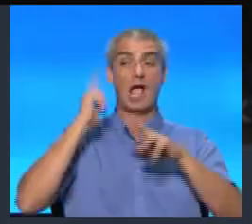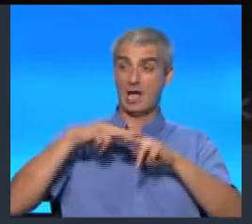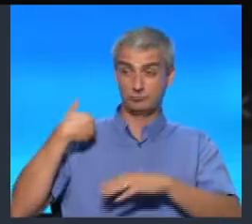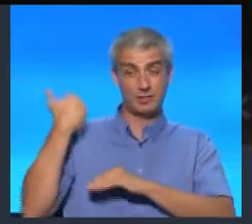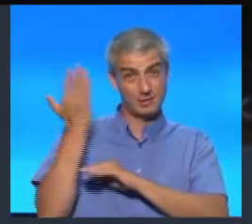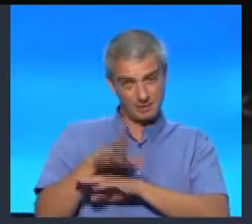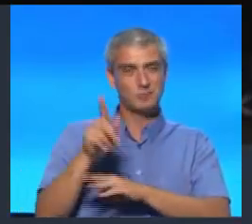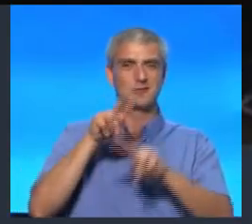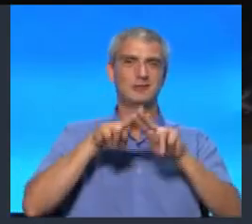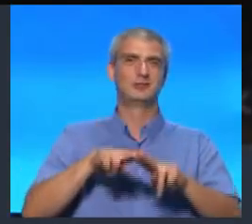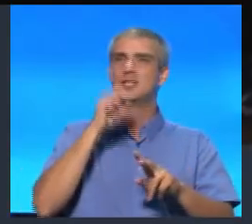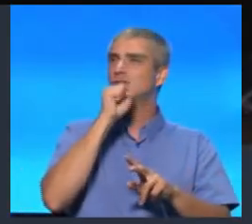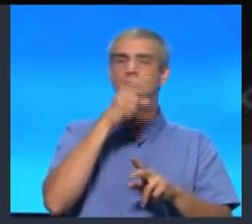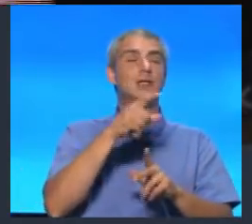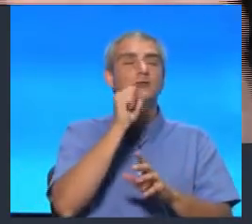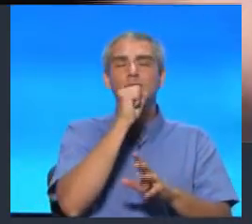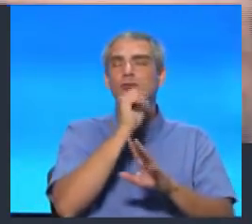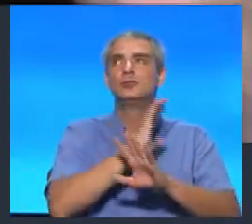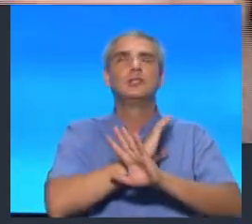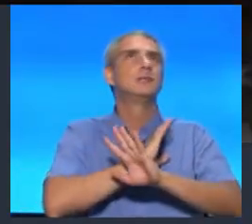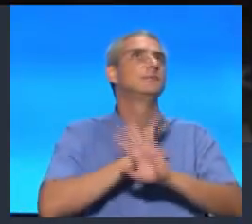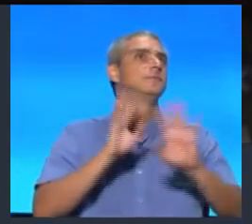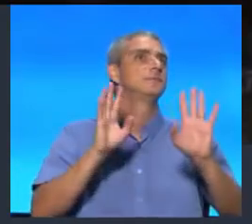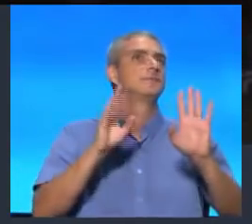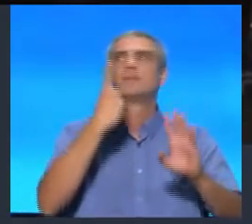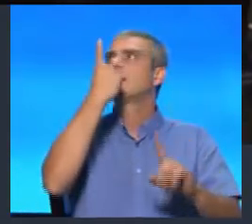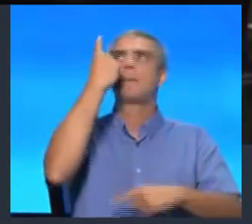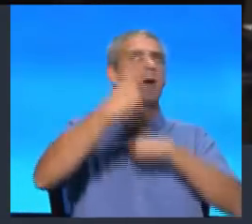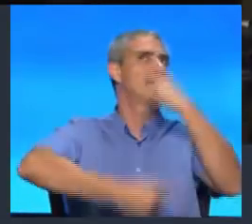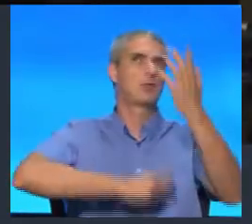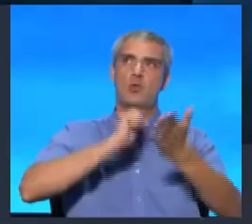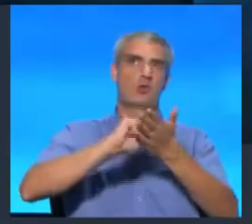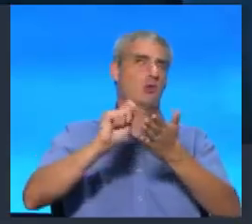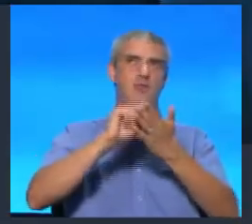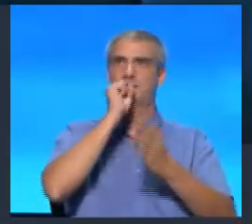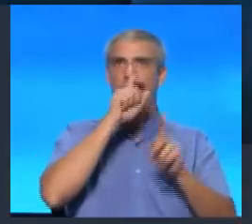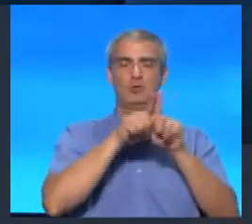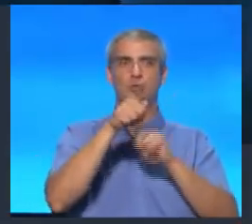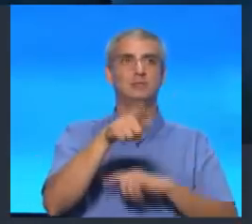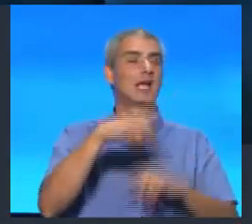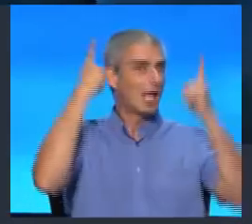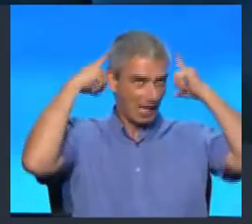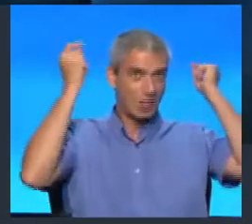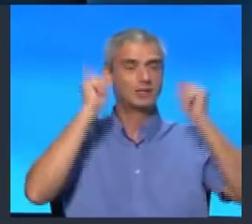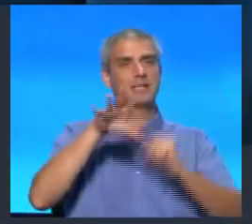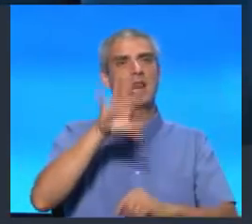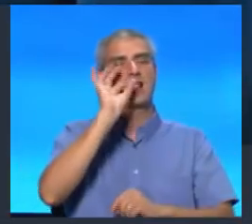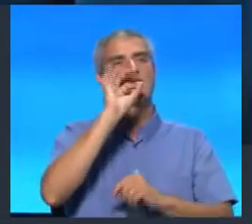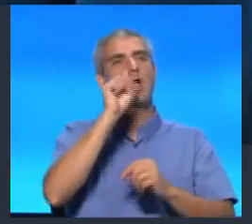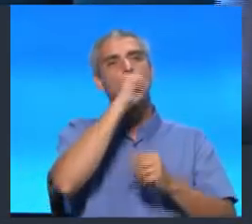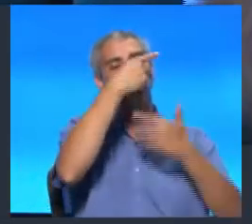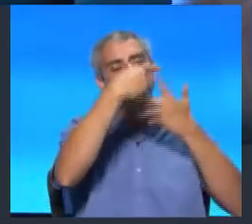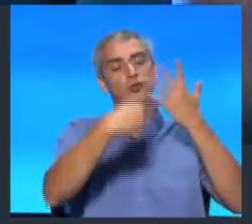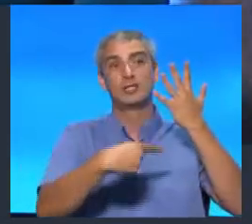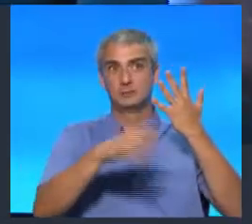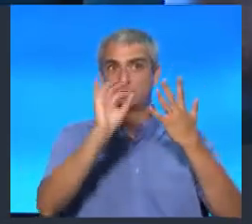הזה. פשוט שיר שפעם בדור כותבים, שדבר כזה. אייל גולן היה צריך לבחור מהרפרטואר השיר